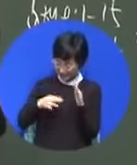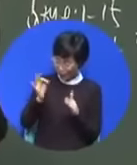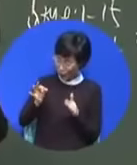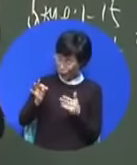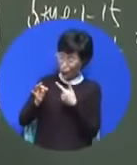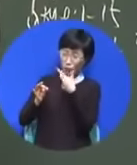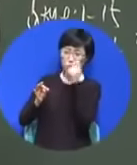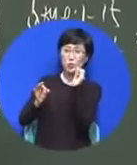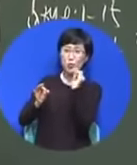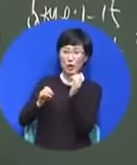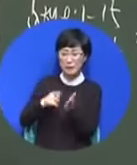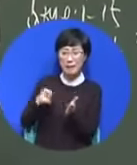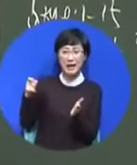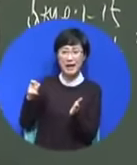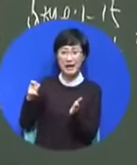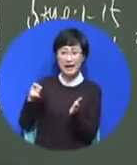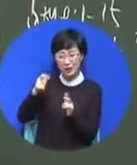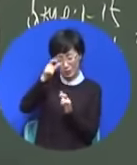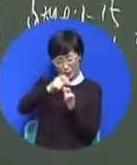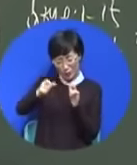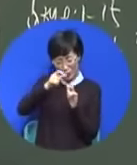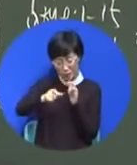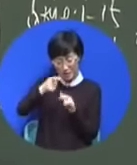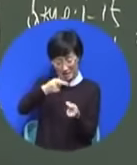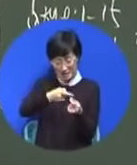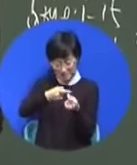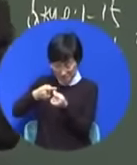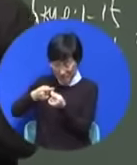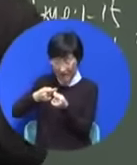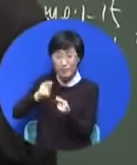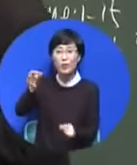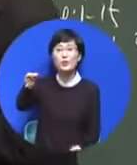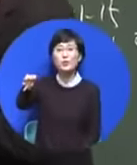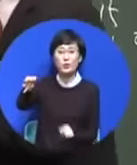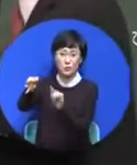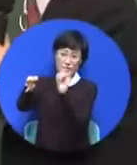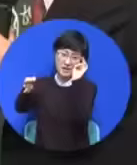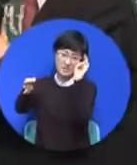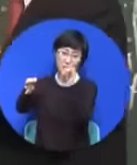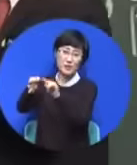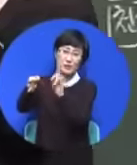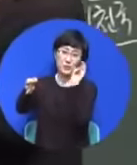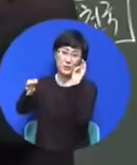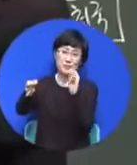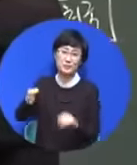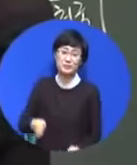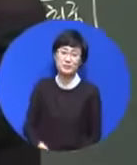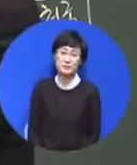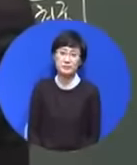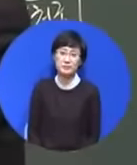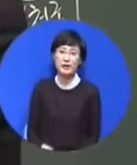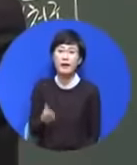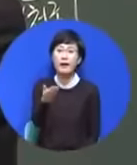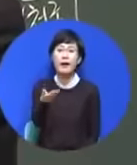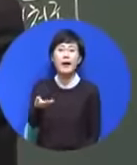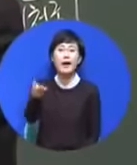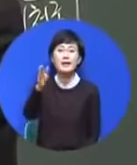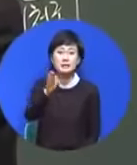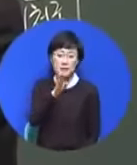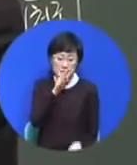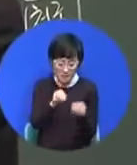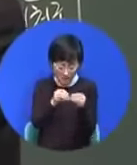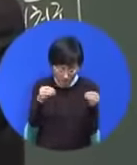뭐 그게 제일 교회 고민을 겁니다 근데 사실은 그게